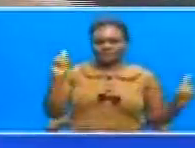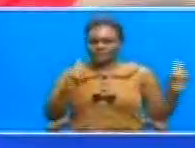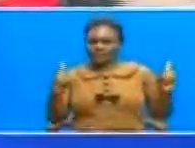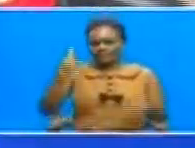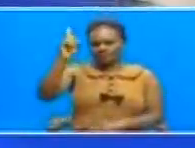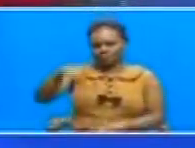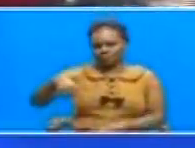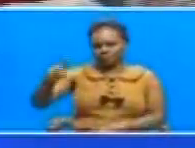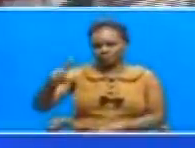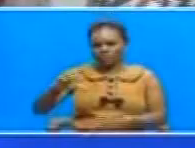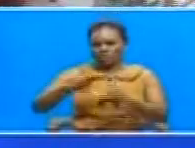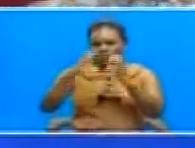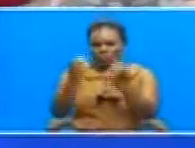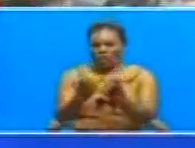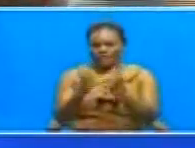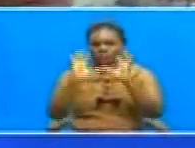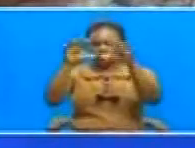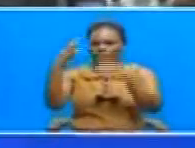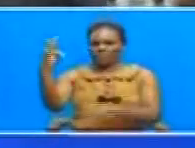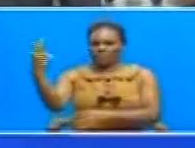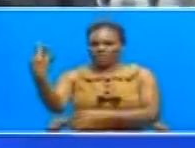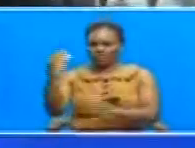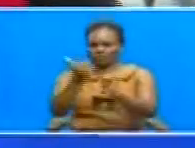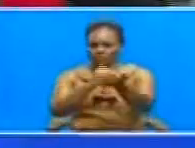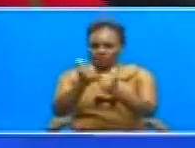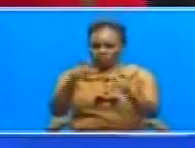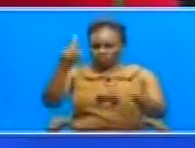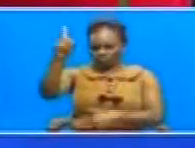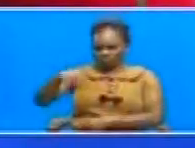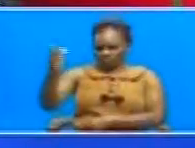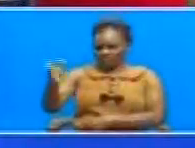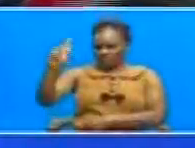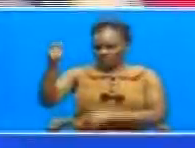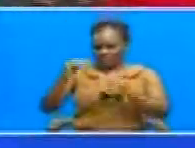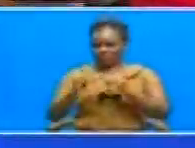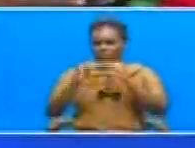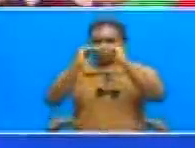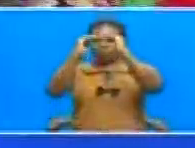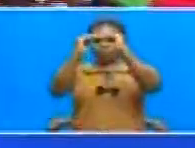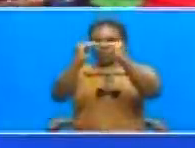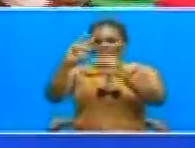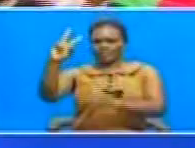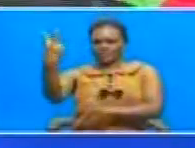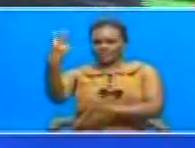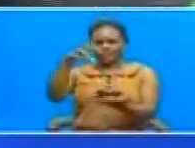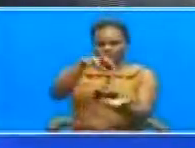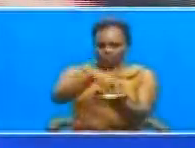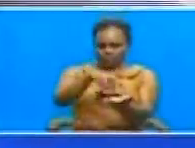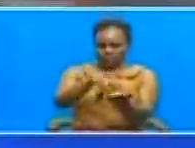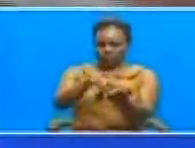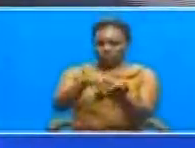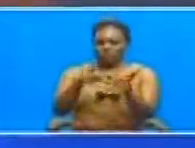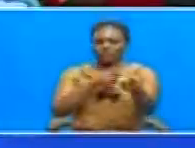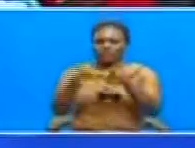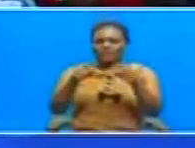ushindi wake wa ligi ya dunia ya voliboli kitengo cha 3. Kutokana na ushindi huo, Kenya ilipanda ngazi hadi kitengo cha 2. Ilikuwa ni safari